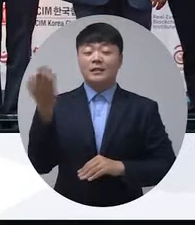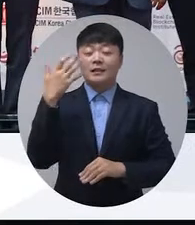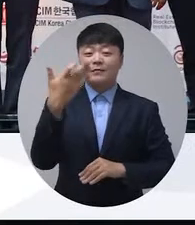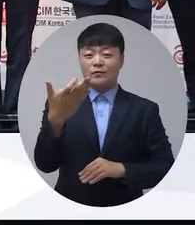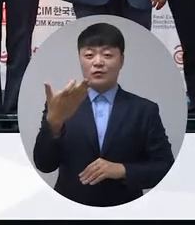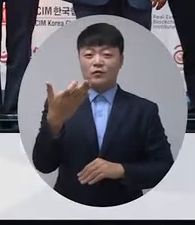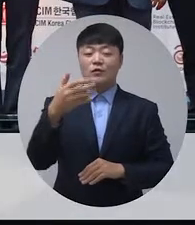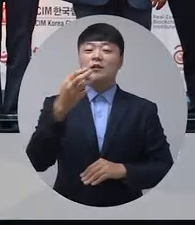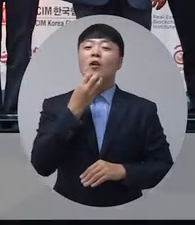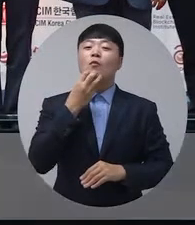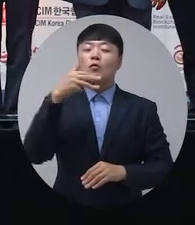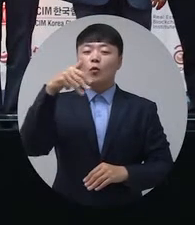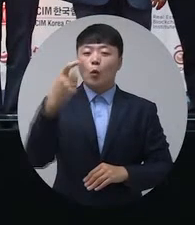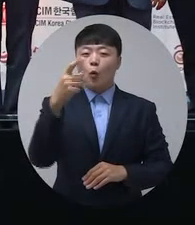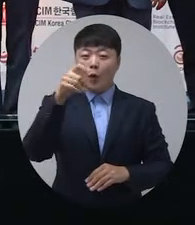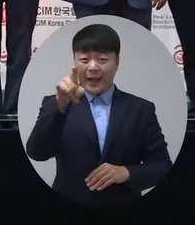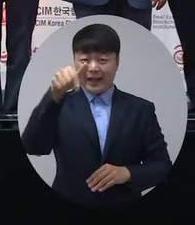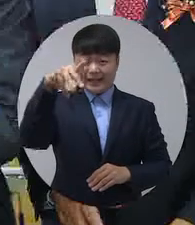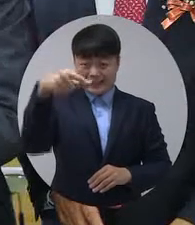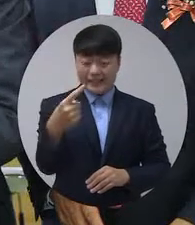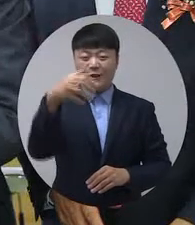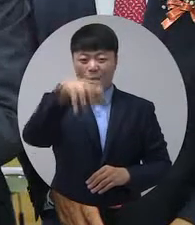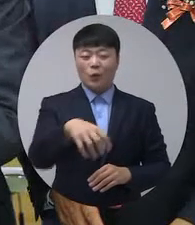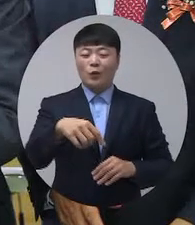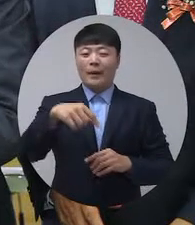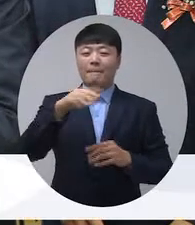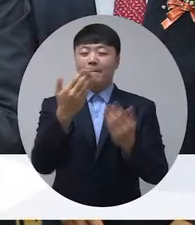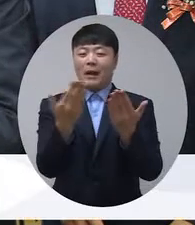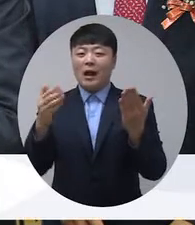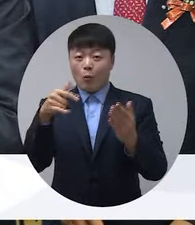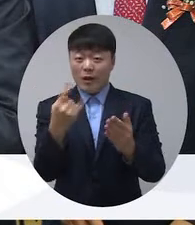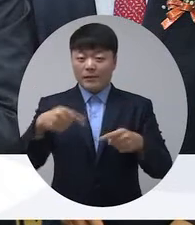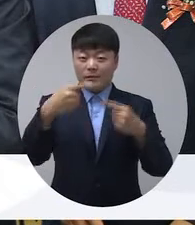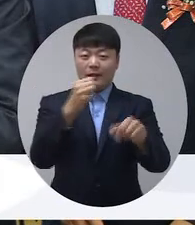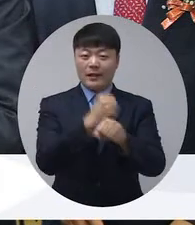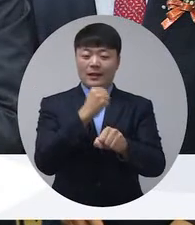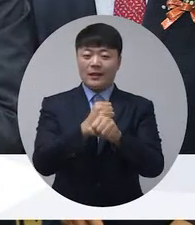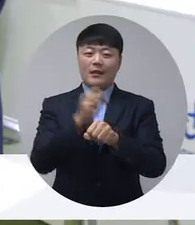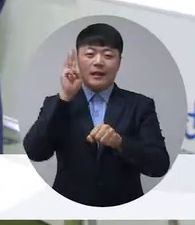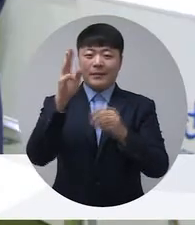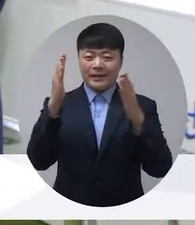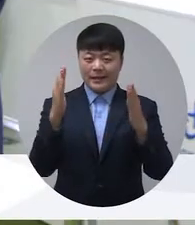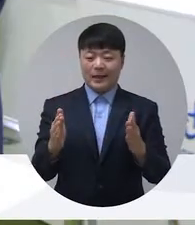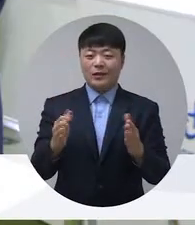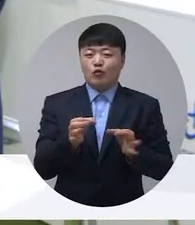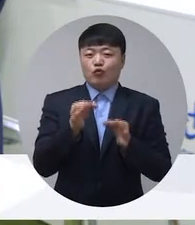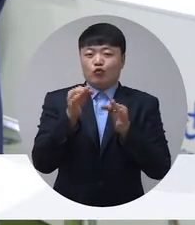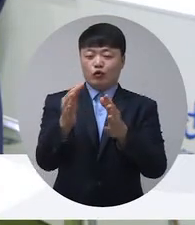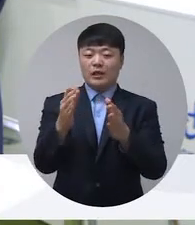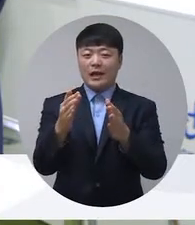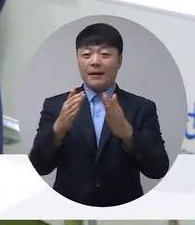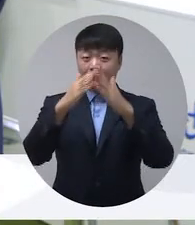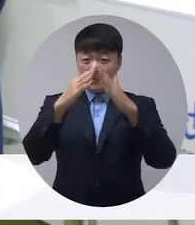지난 19일 설 코엑스 한경 국제 부동산 박람회에 참석해 19일부터 21일까지 3일간 투자 박람회 부스